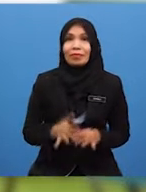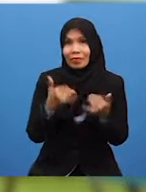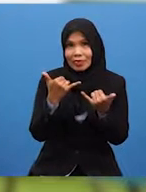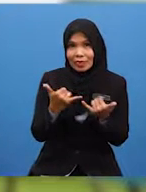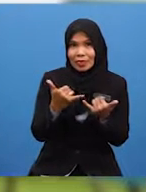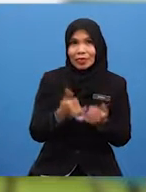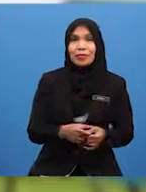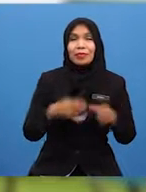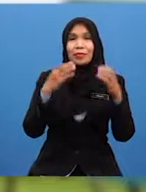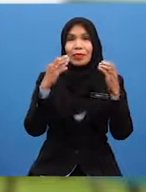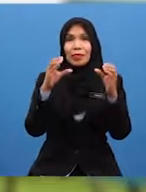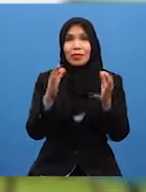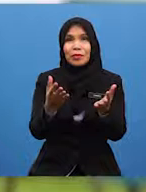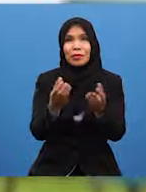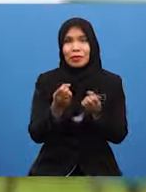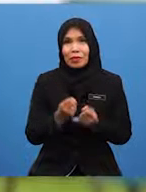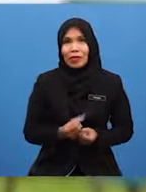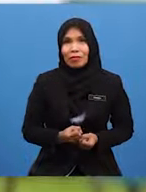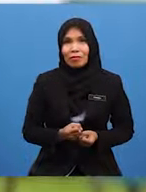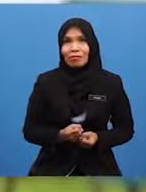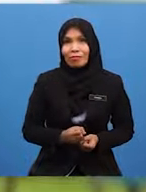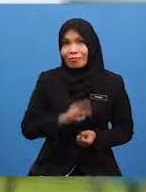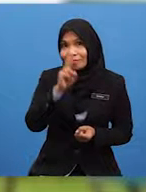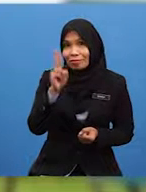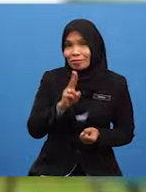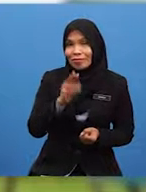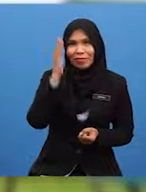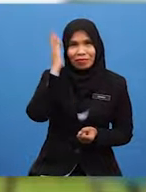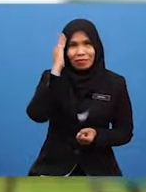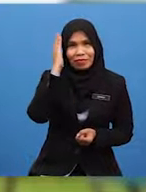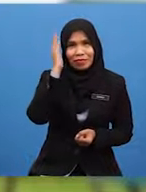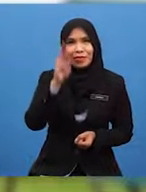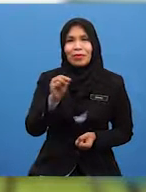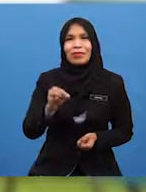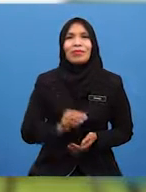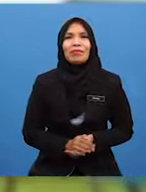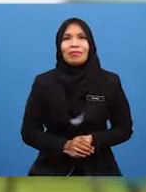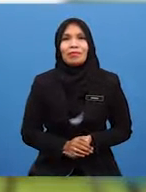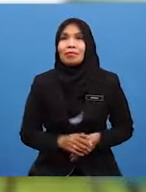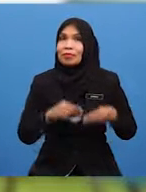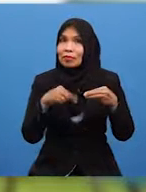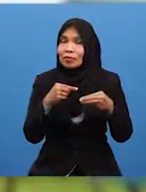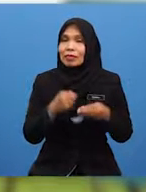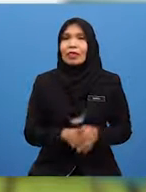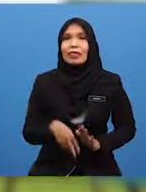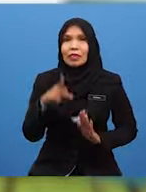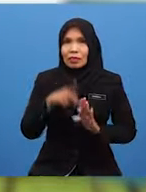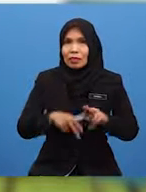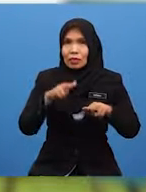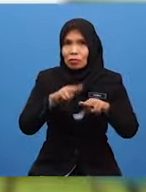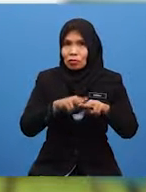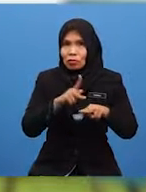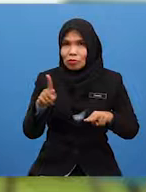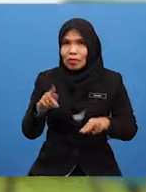Sekarang, cikgu mahu uji kefahaman murid-murid tentang kedudukan